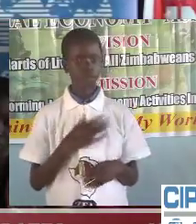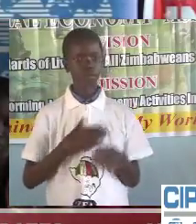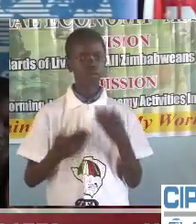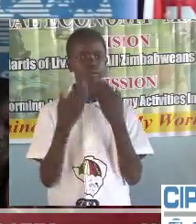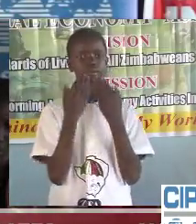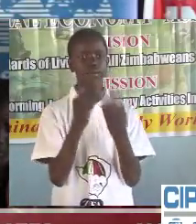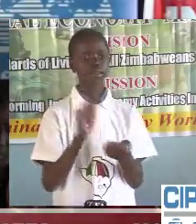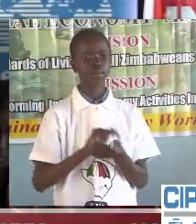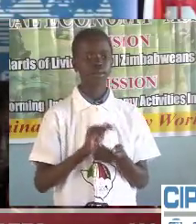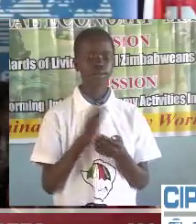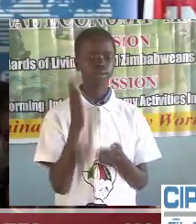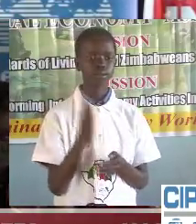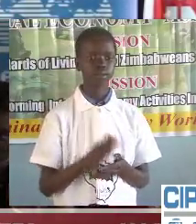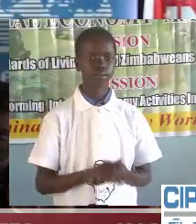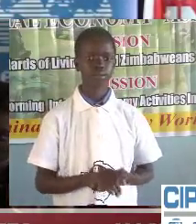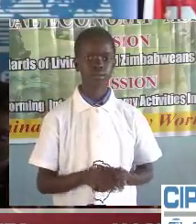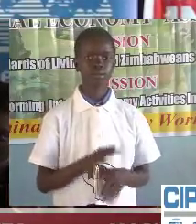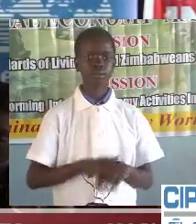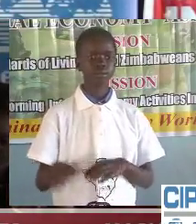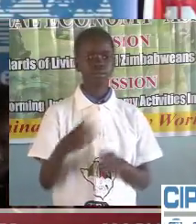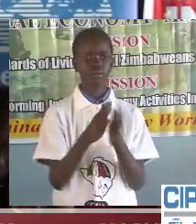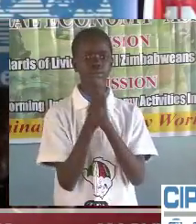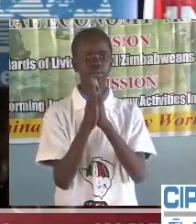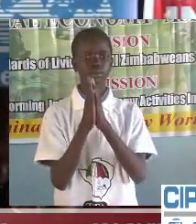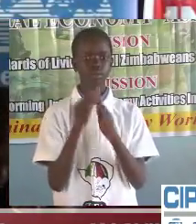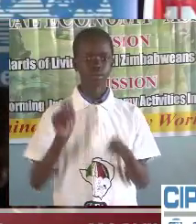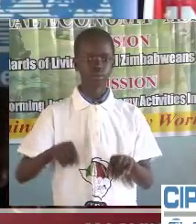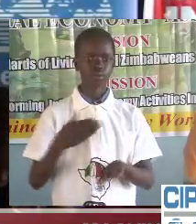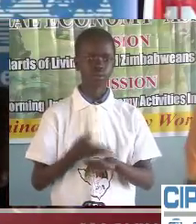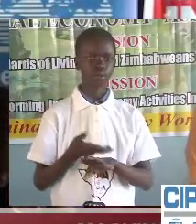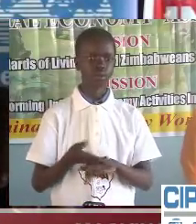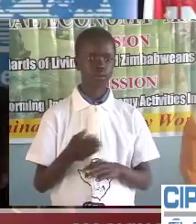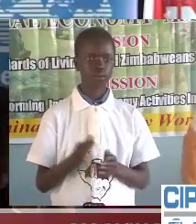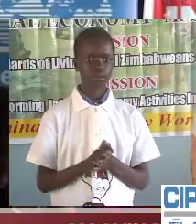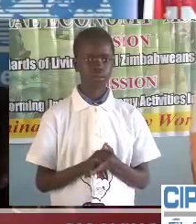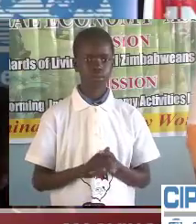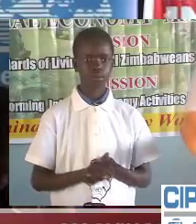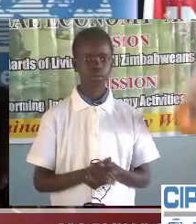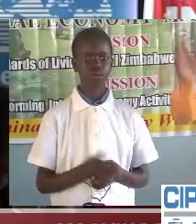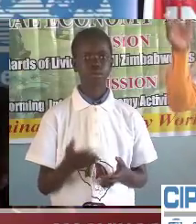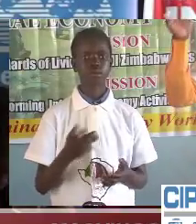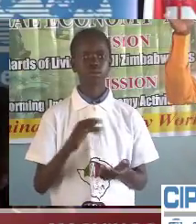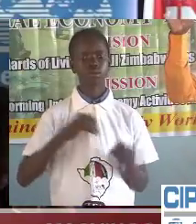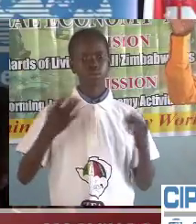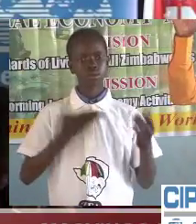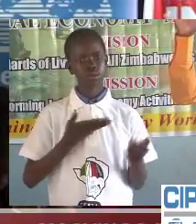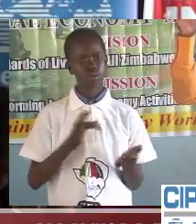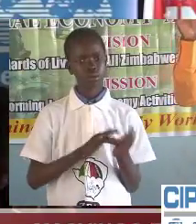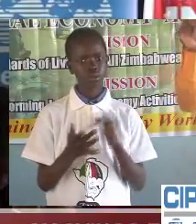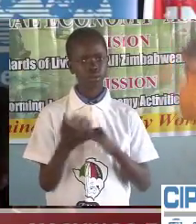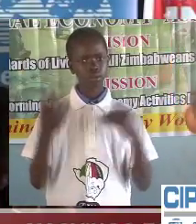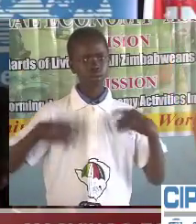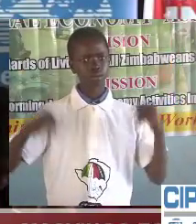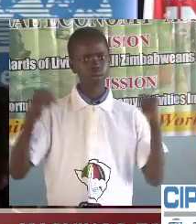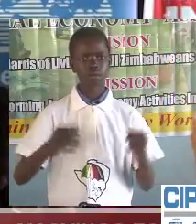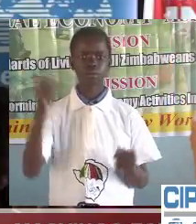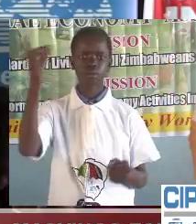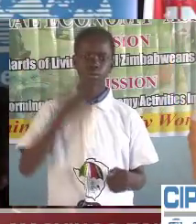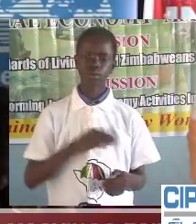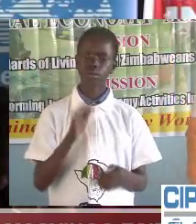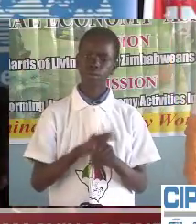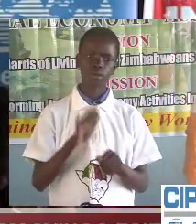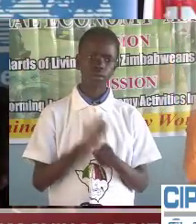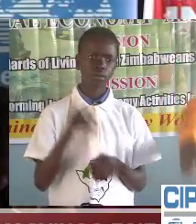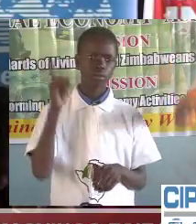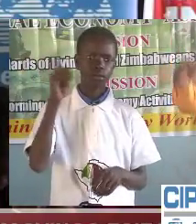Tinotenda maita yenyu. Regai tinamate mangwanana ano. Ishe wedu wamasimba wose, Mwari wedu wenyasha